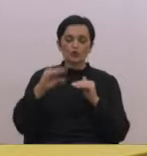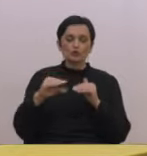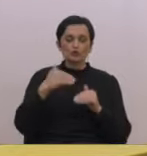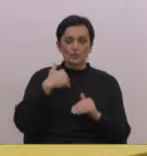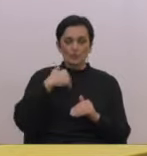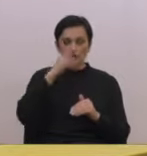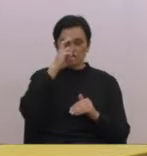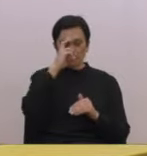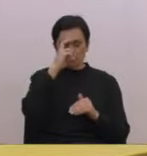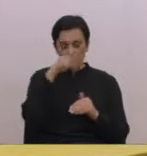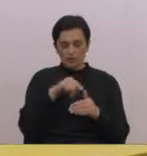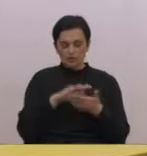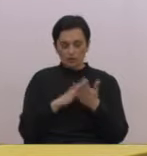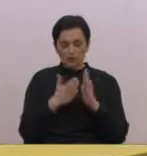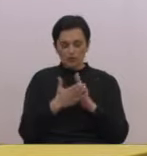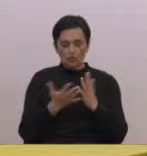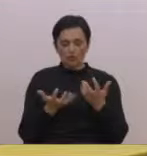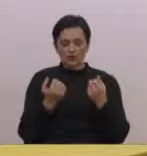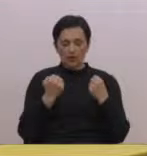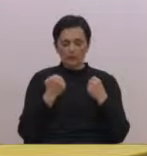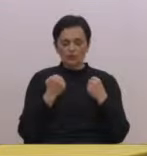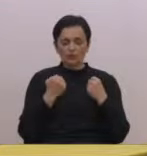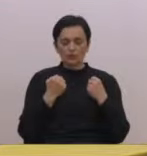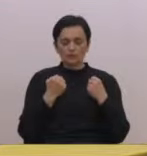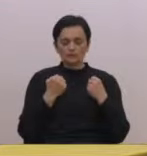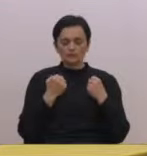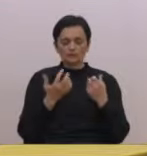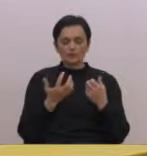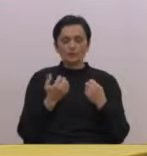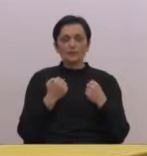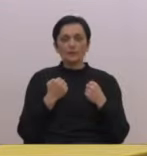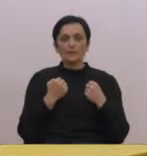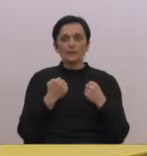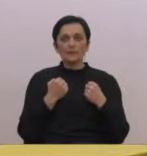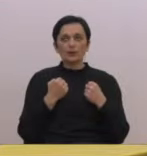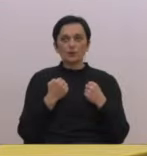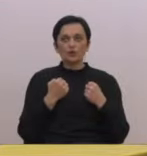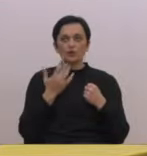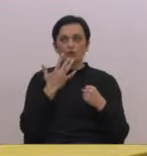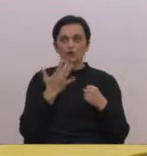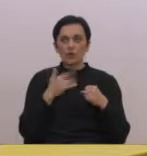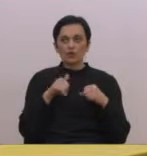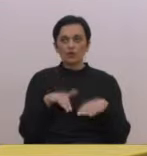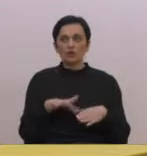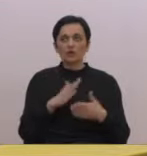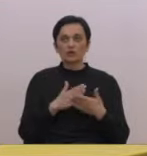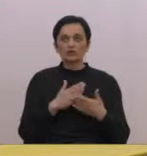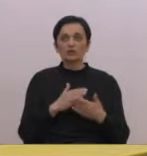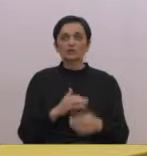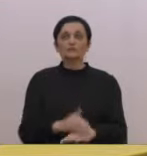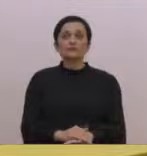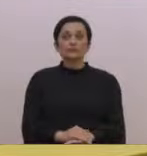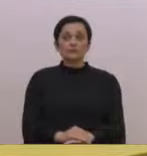zis, ce mi-a zis, ce mi-a zis, mirebuli politicuri gadațcotele bebia.